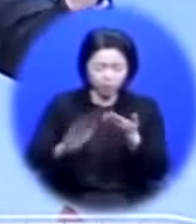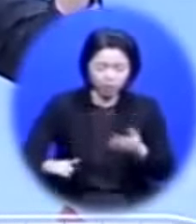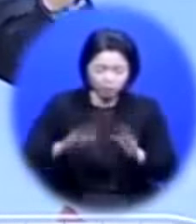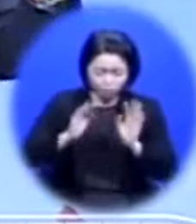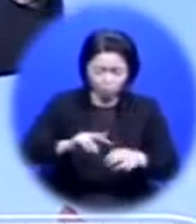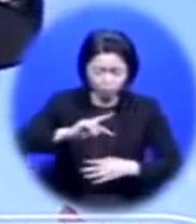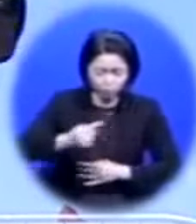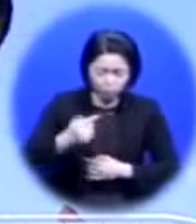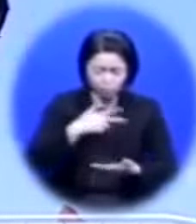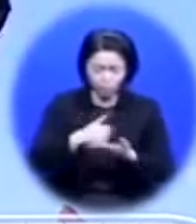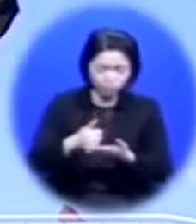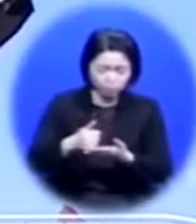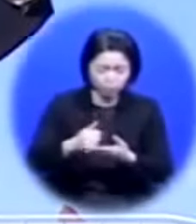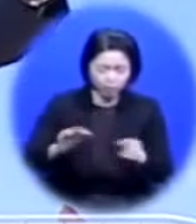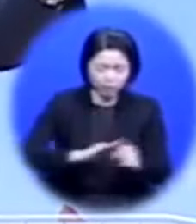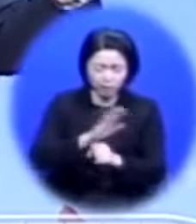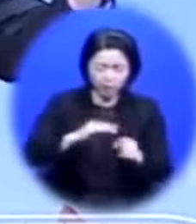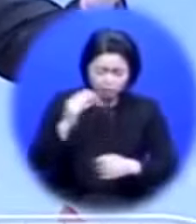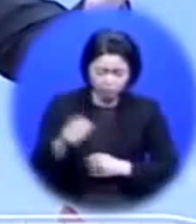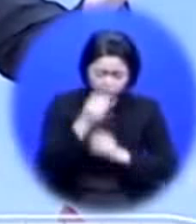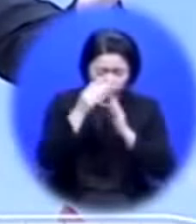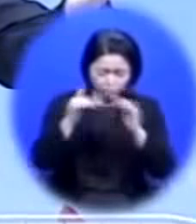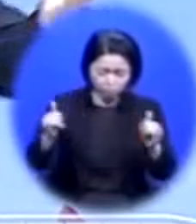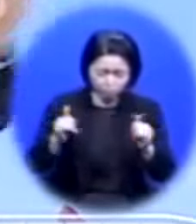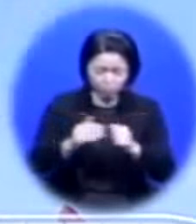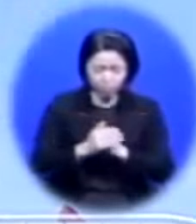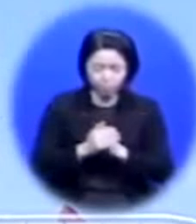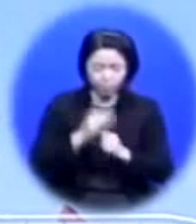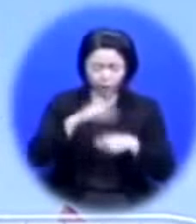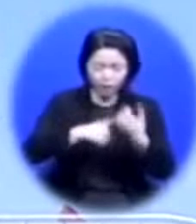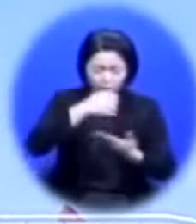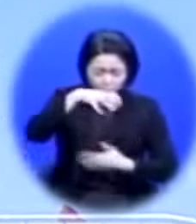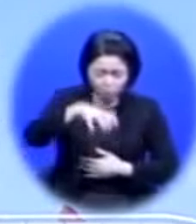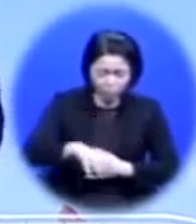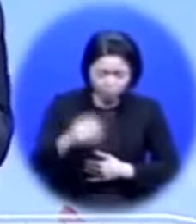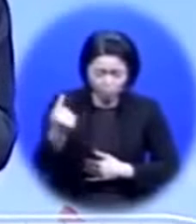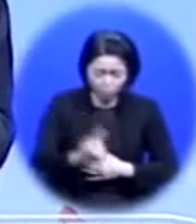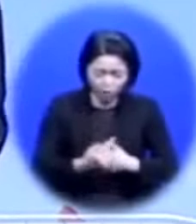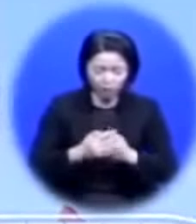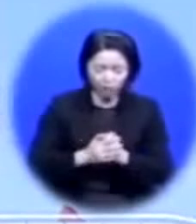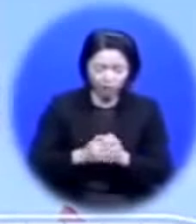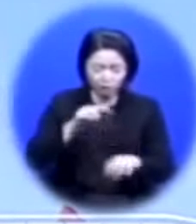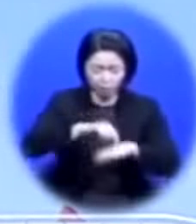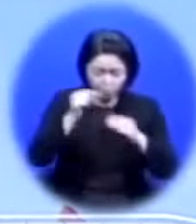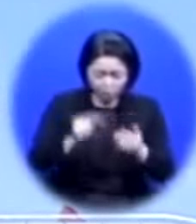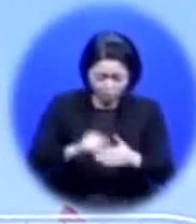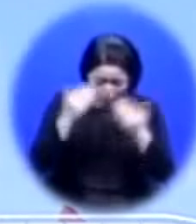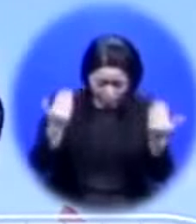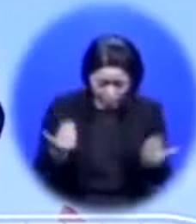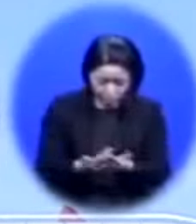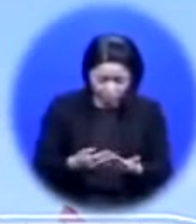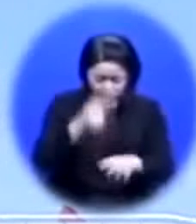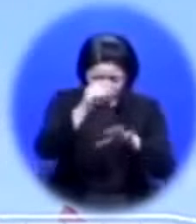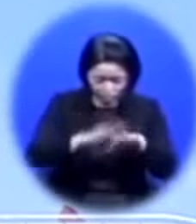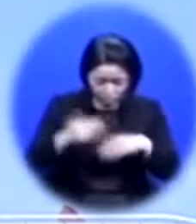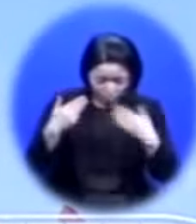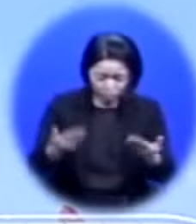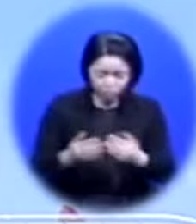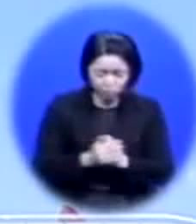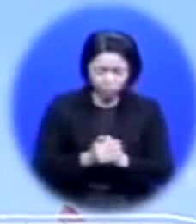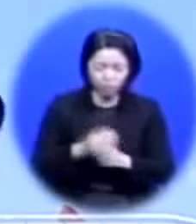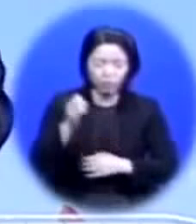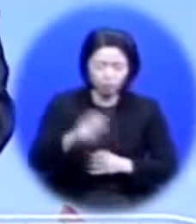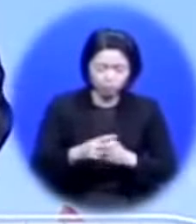오늘도 주의 사랑하는 성도들 하나님 앞에 나와 마음을 다하여 예배하고